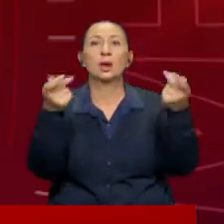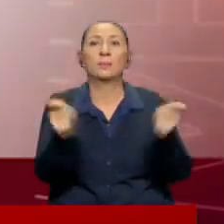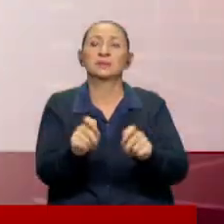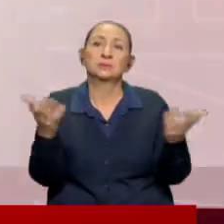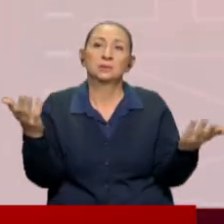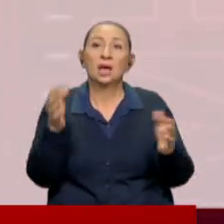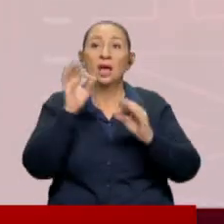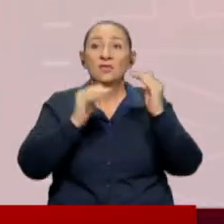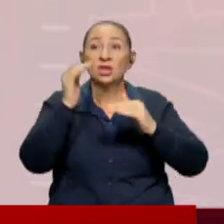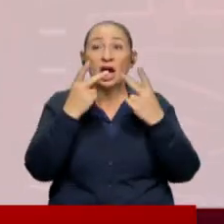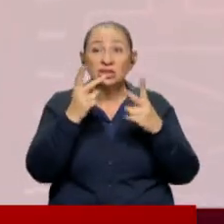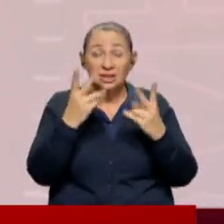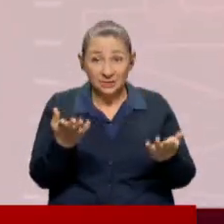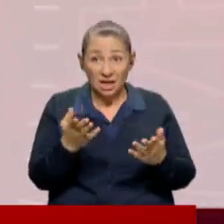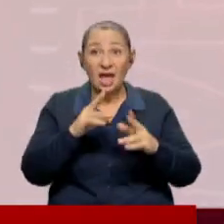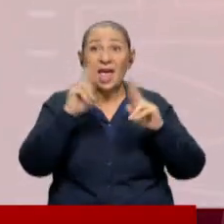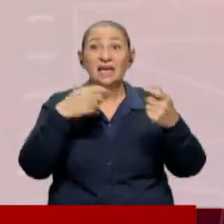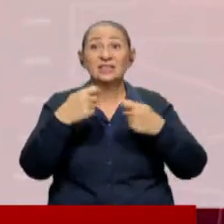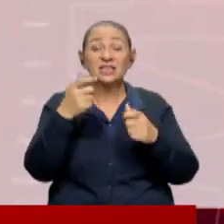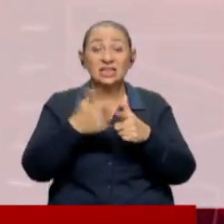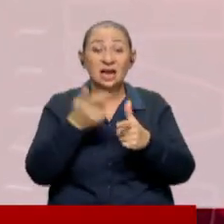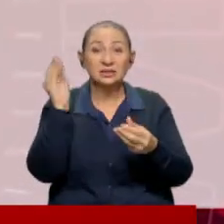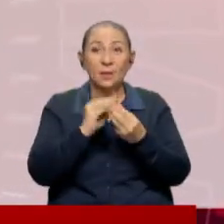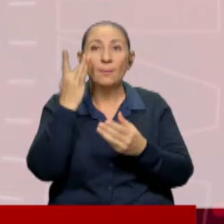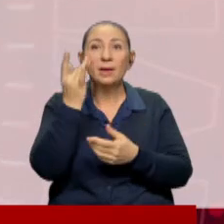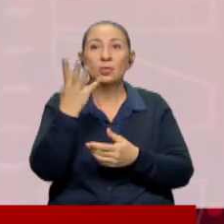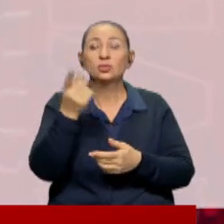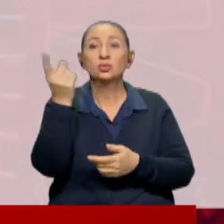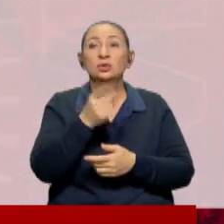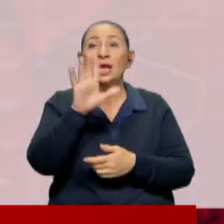ya. Enflasyonun açıklanmasıyla esnafın kira zammı da belli oldu.